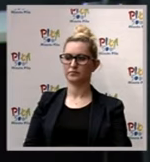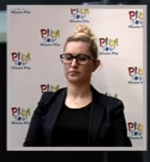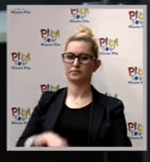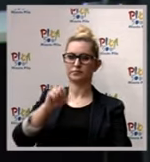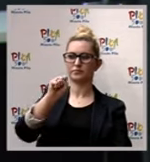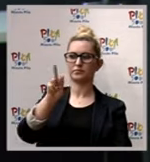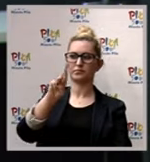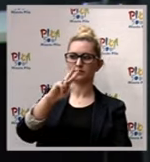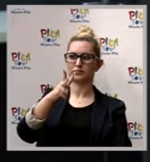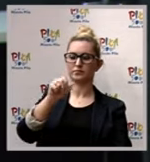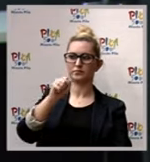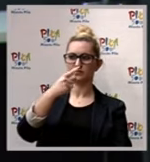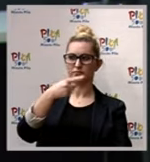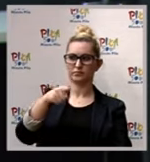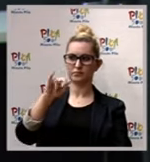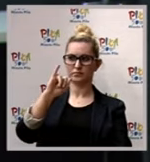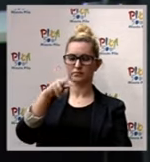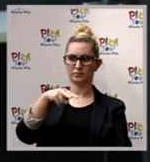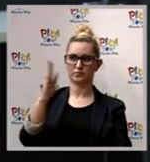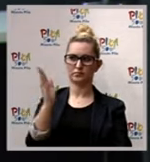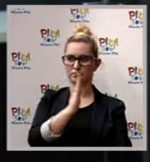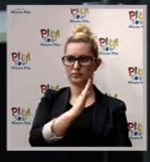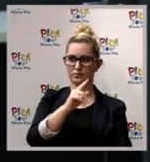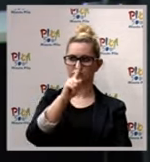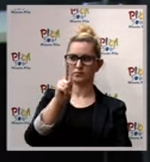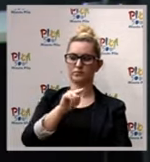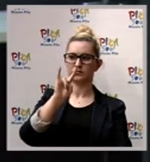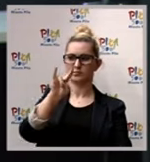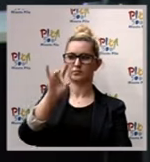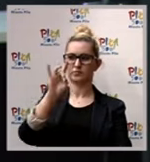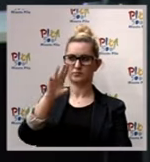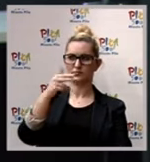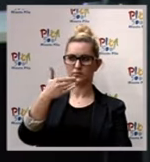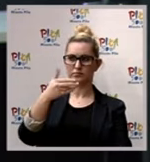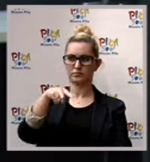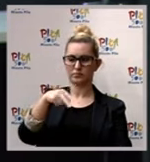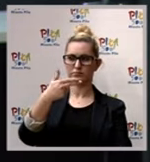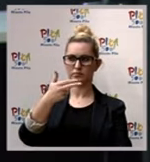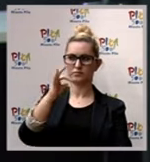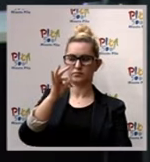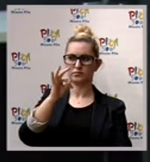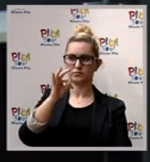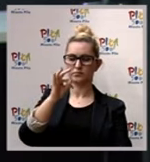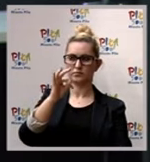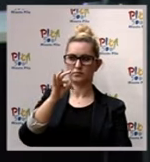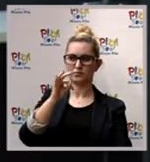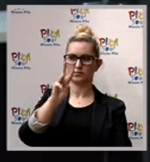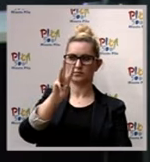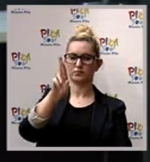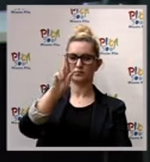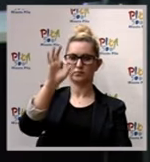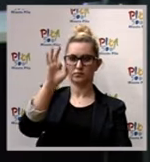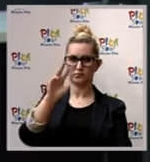Arkadiusz Zygmunt Wróblewski. Komisja skrutacyjna stwierdza, że kandydat Arkadiusz